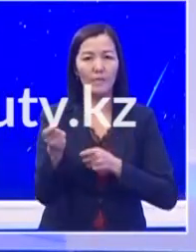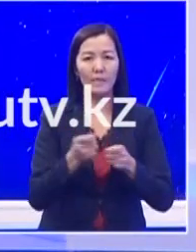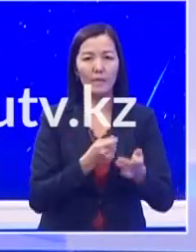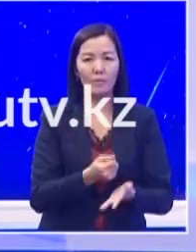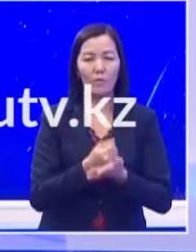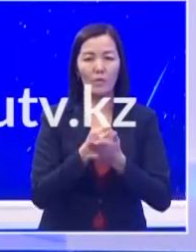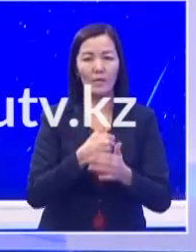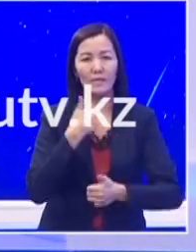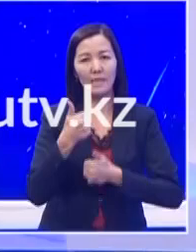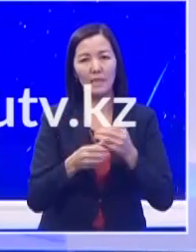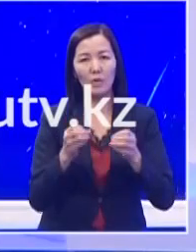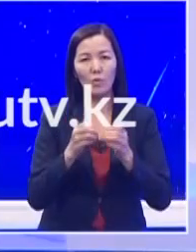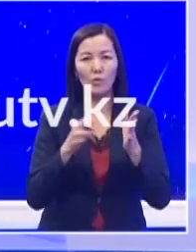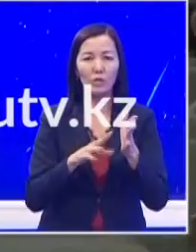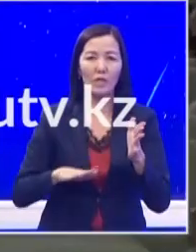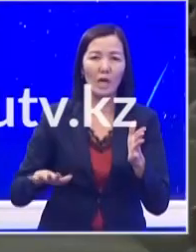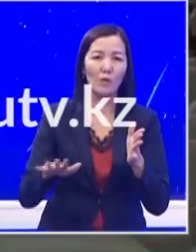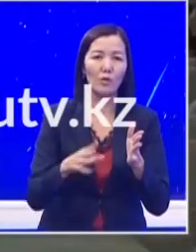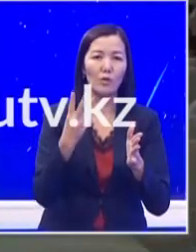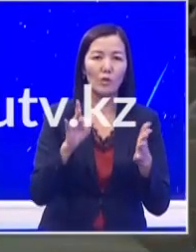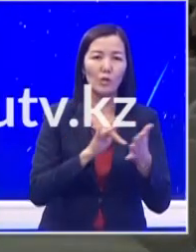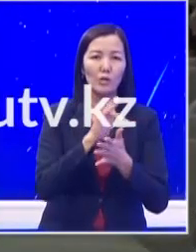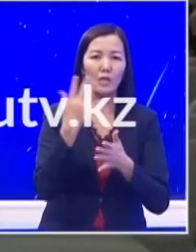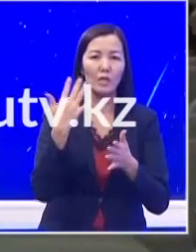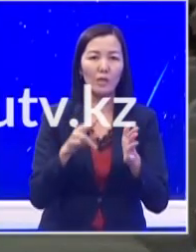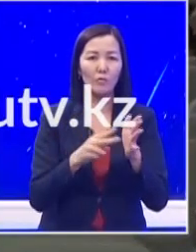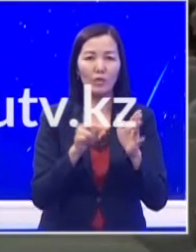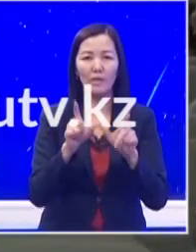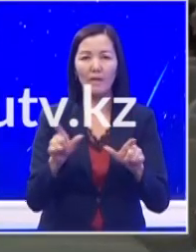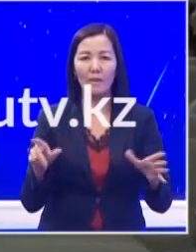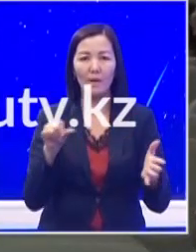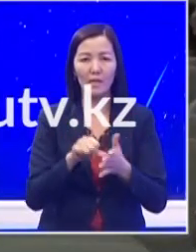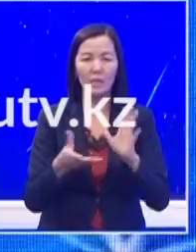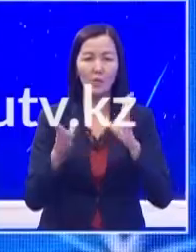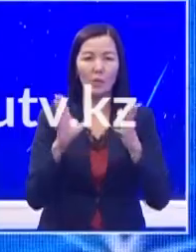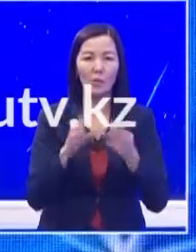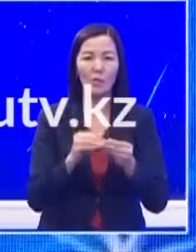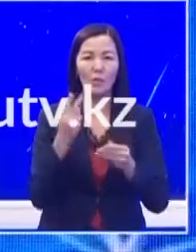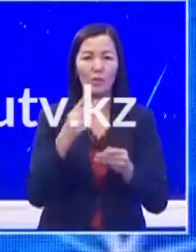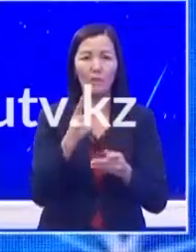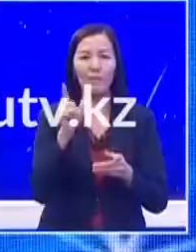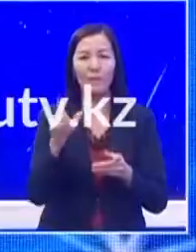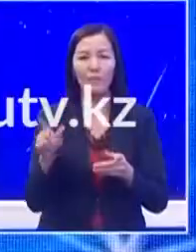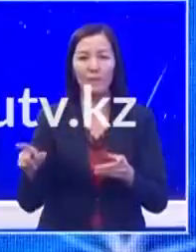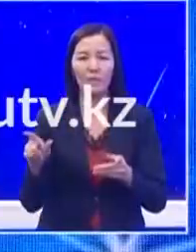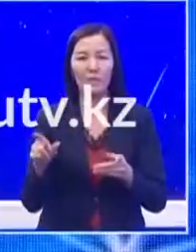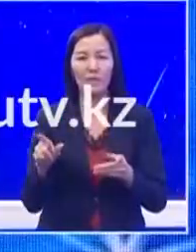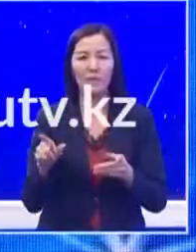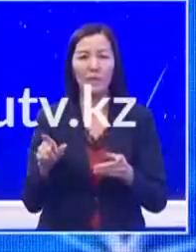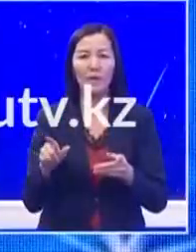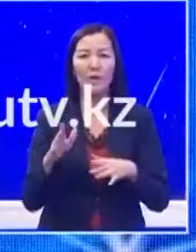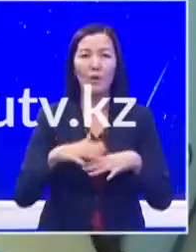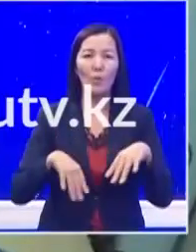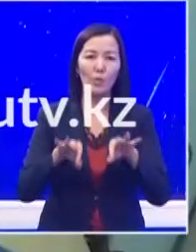өткен сайысқа 17 аудан мен 3 қаладан 57 өнерпаз қатысқан. Қорытынды сынға 21 үміткер жолдама алып, өнер мен